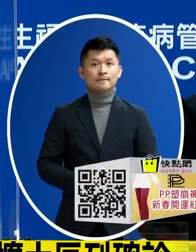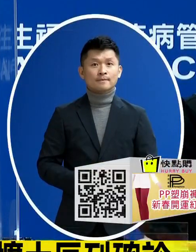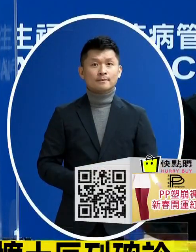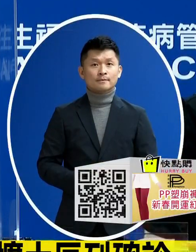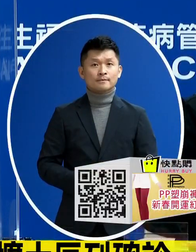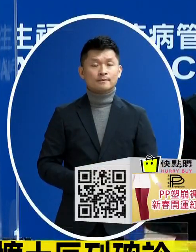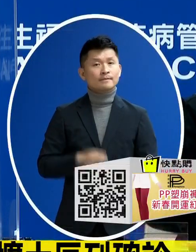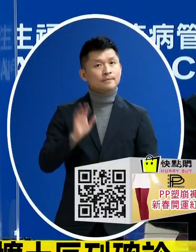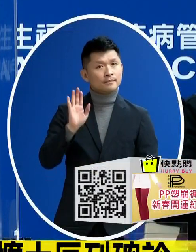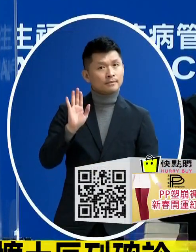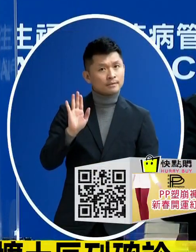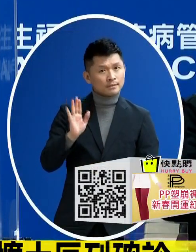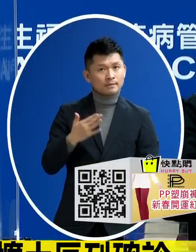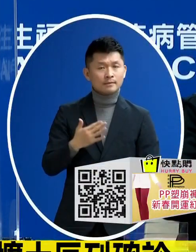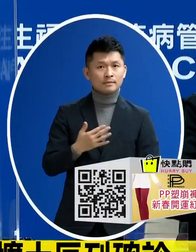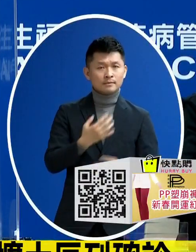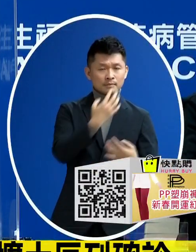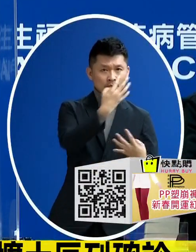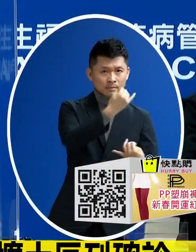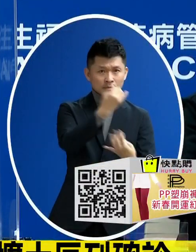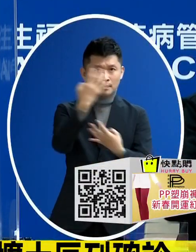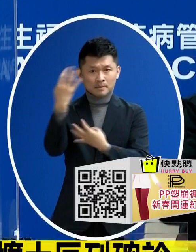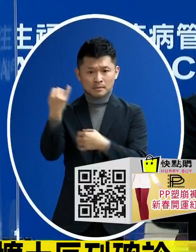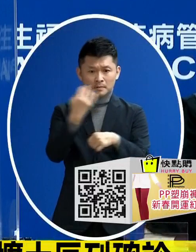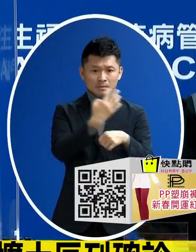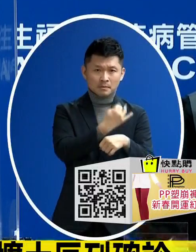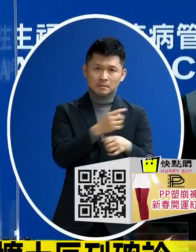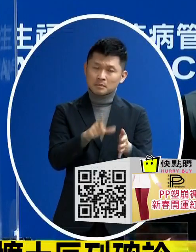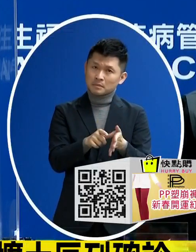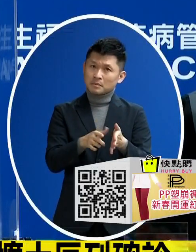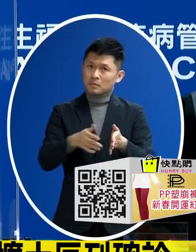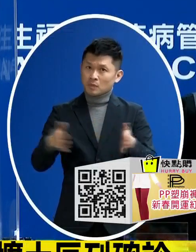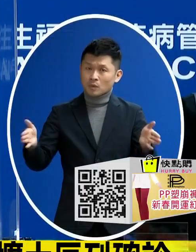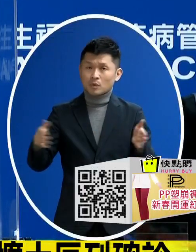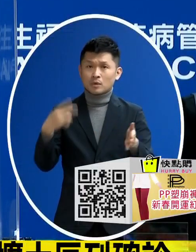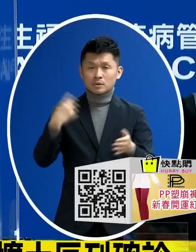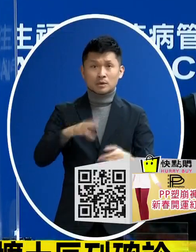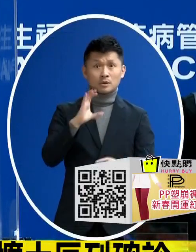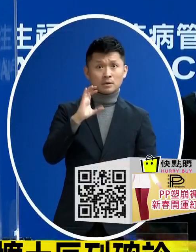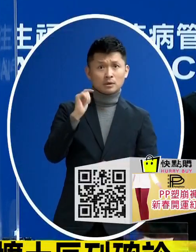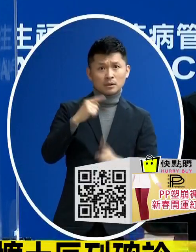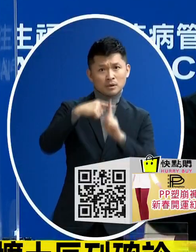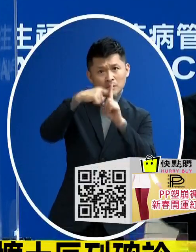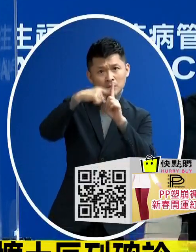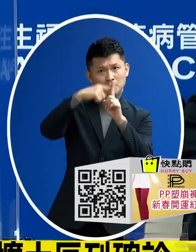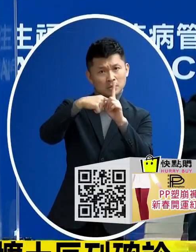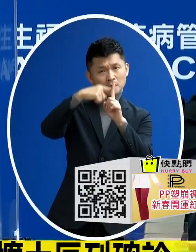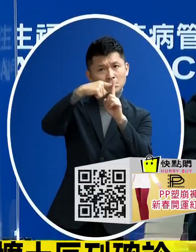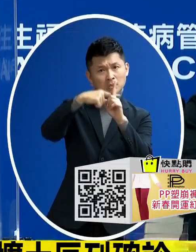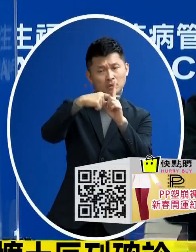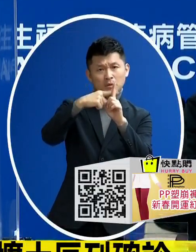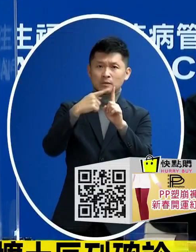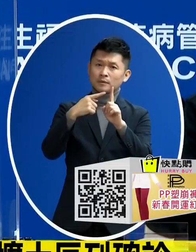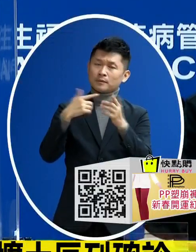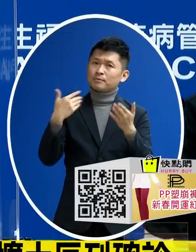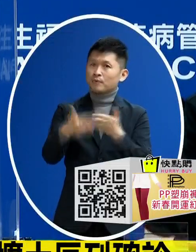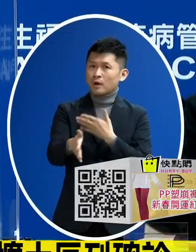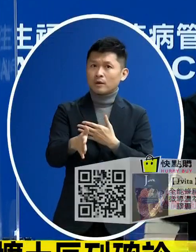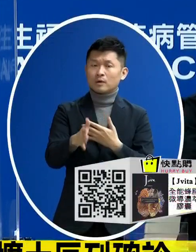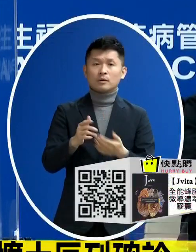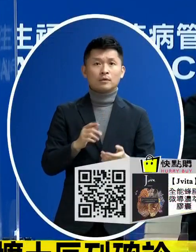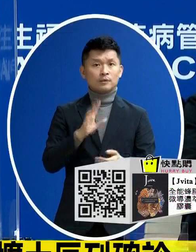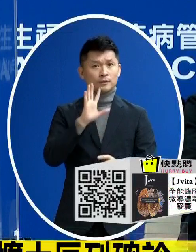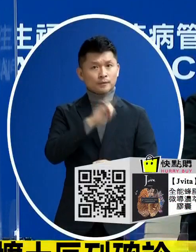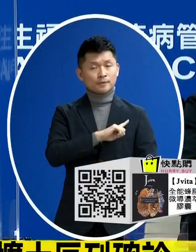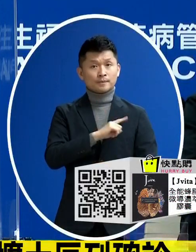那但是这个时间序确实是很长， CT 值好像又似乎好像配合不上，所以